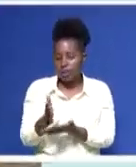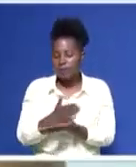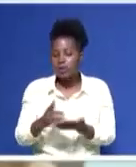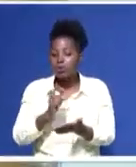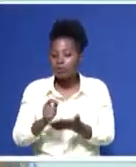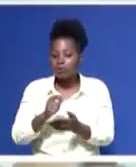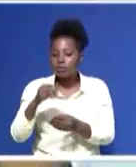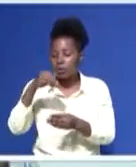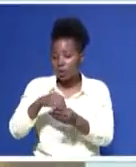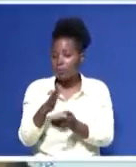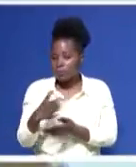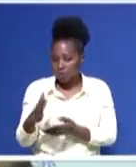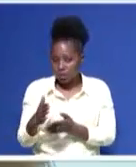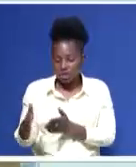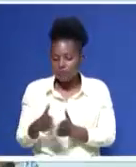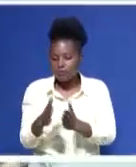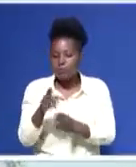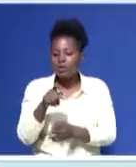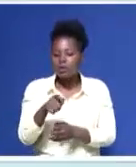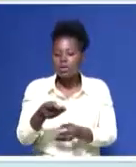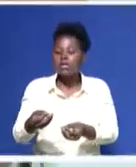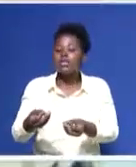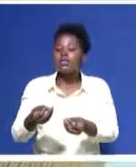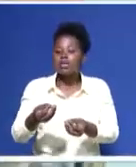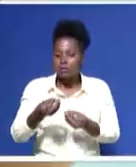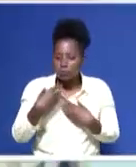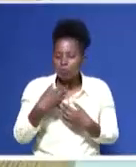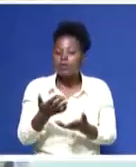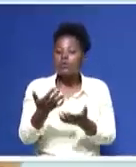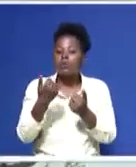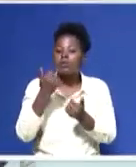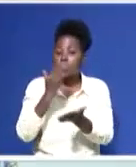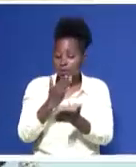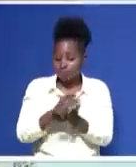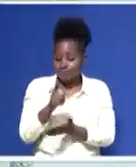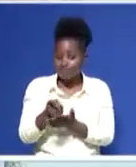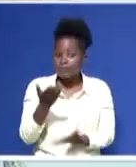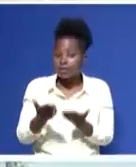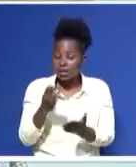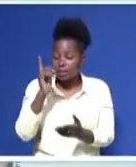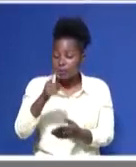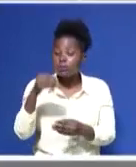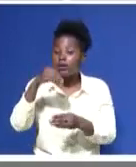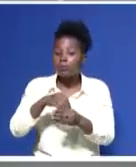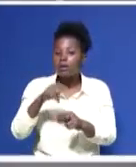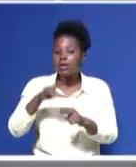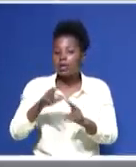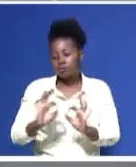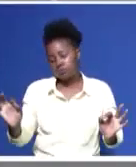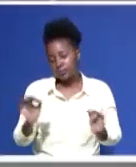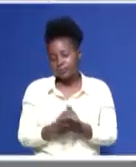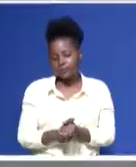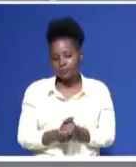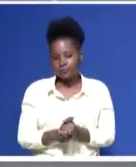wakawekwa pembeni kimfumo, ili inatualati kwamba tuweze kuhakikisha kwamba kile kiasi kinachopangwa kinakwenda sawa sawa. Lakini